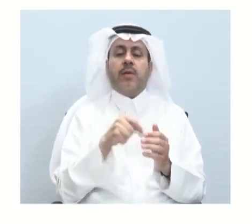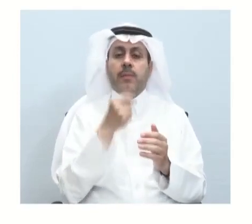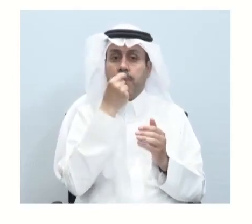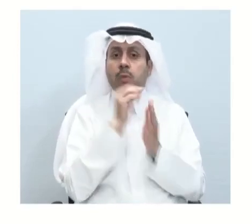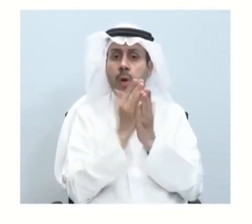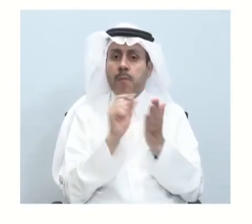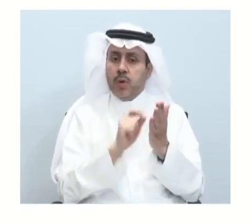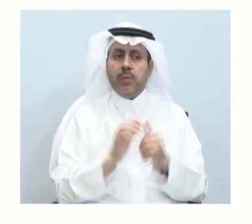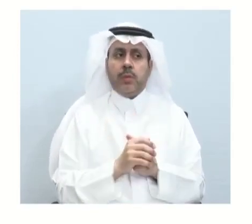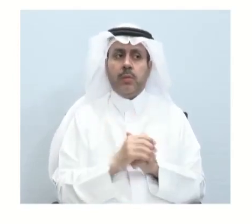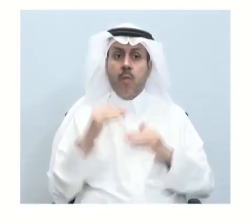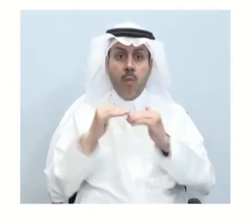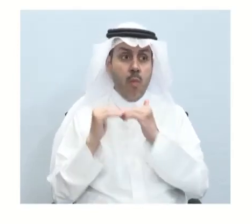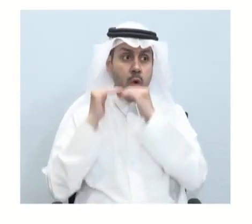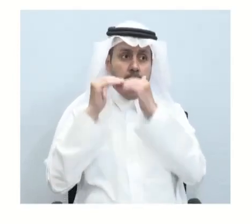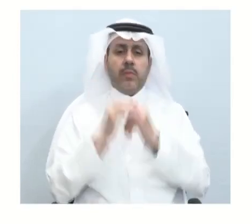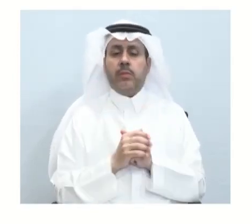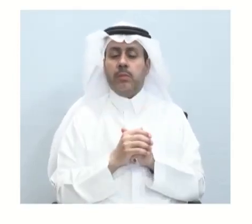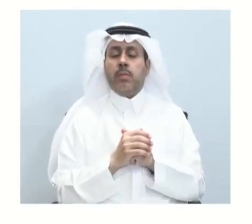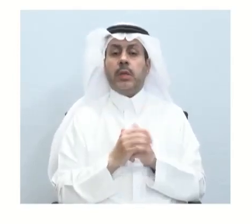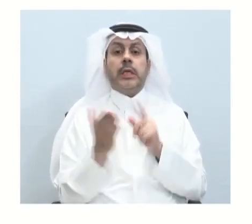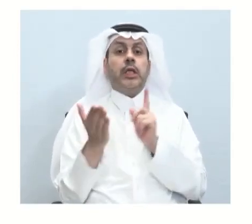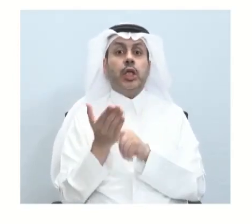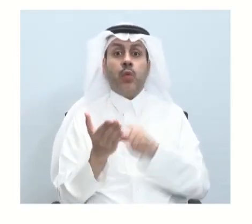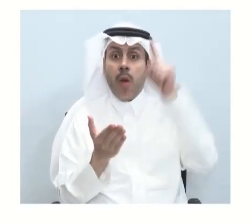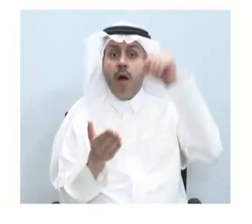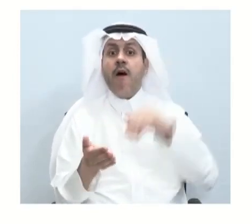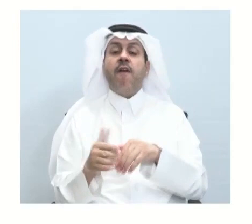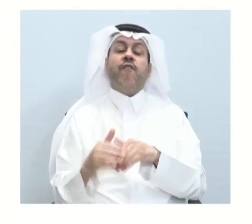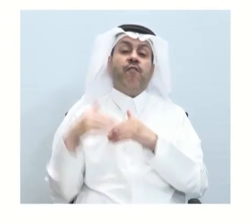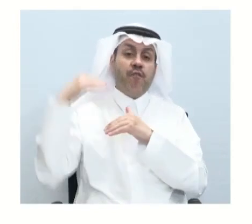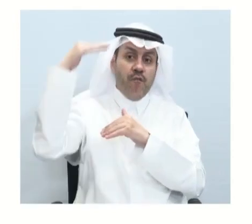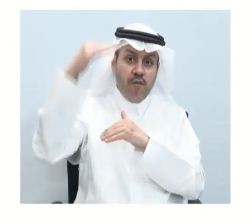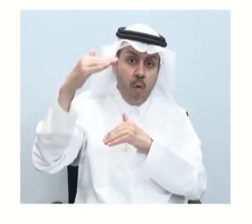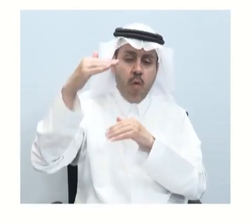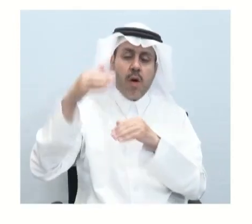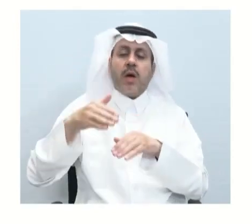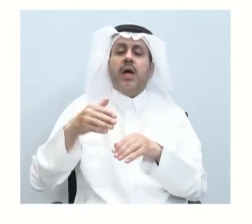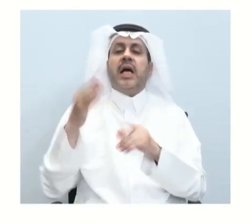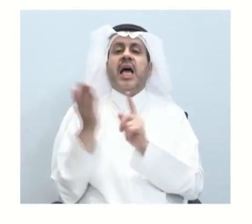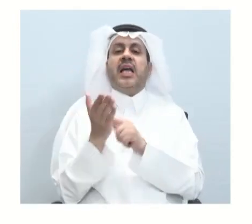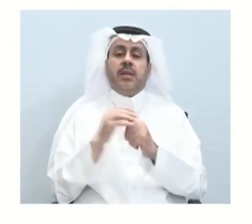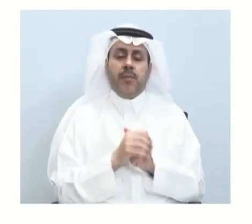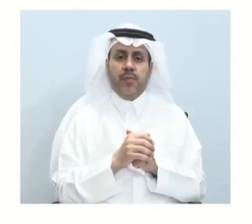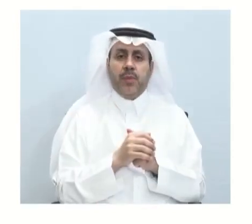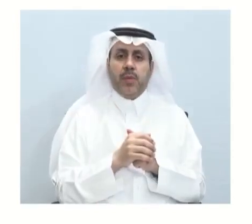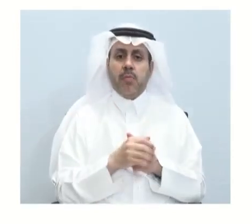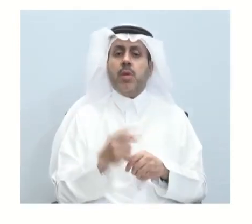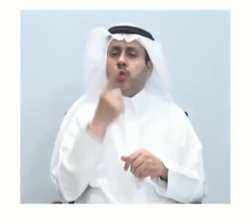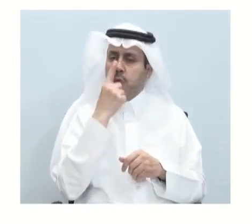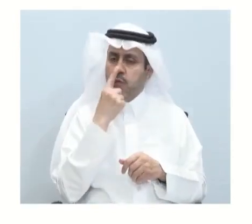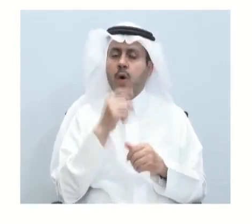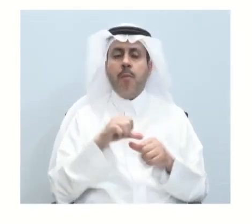ومنزلتها العظيمه يد الله فوق ايديهم فمن نكث فانما ينكث على نفسه ومن اوفى بما